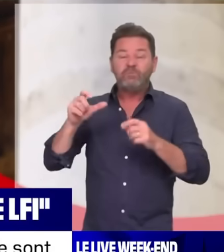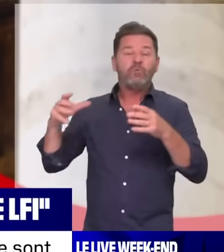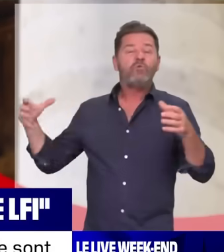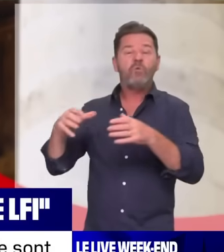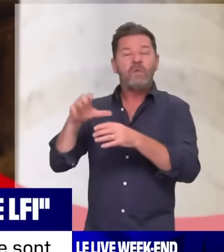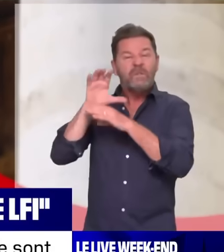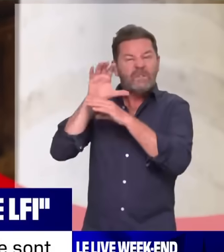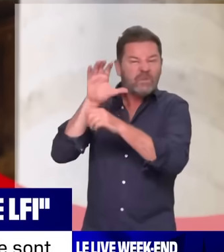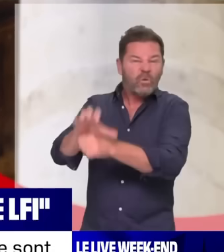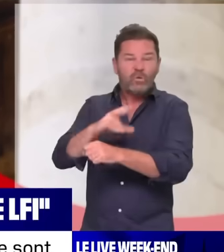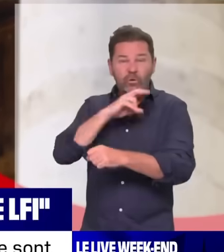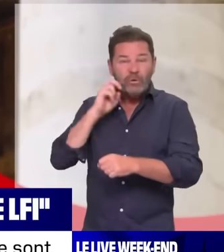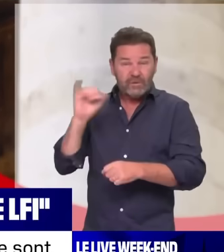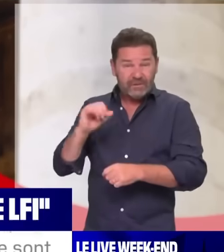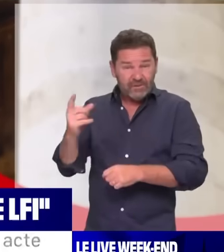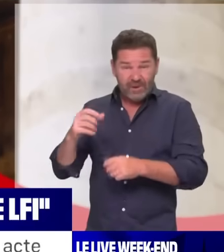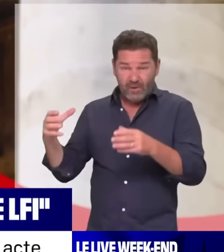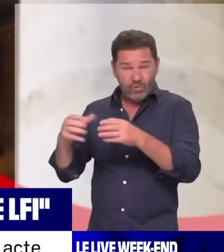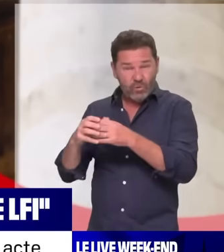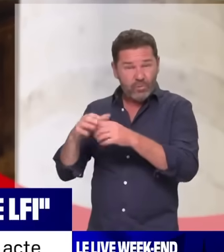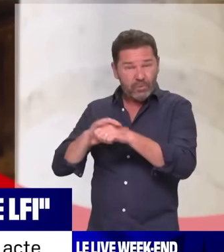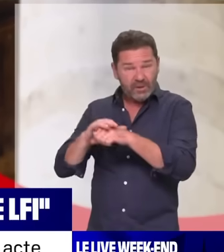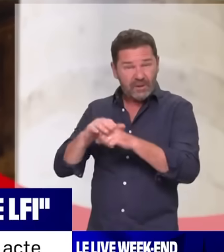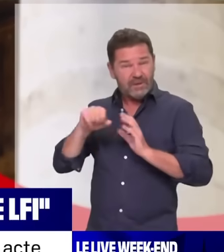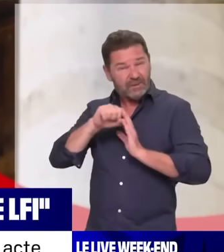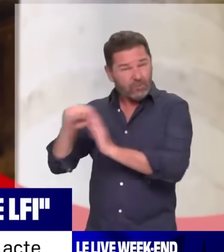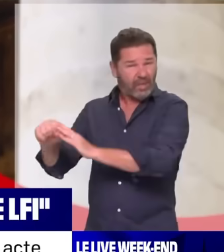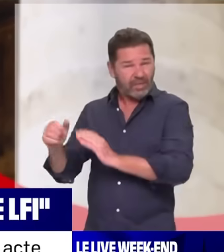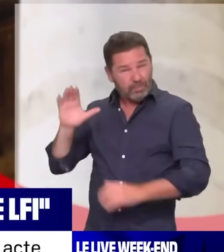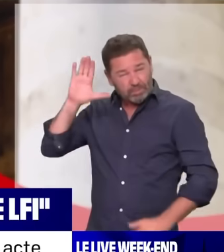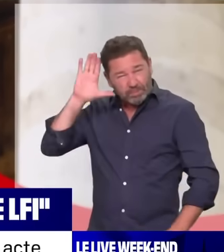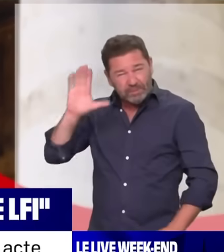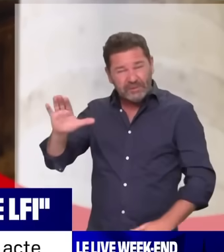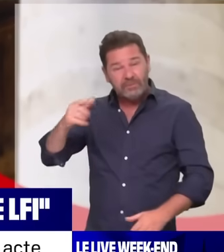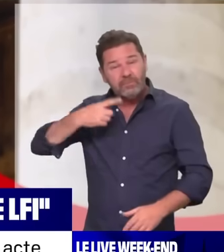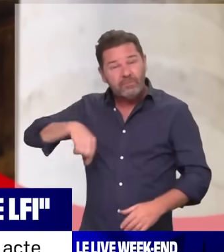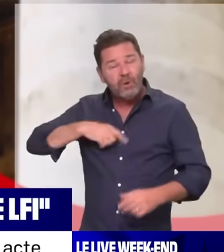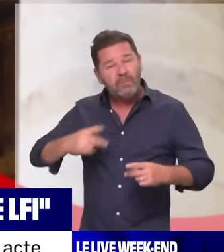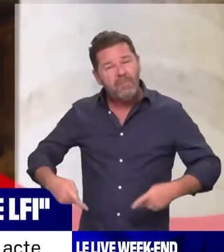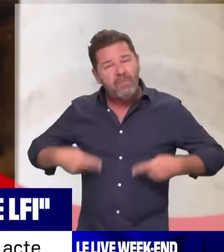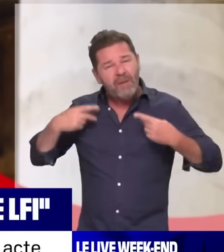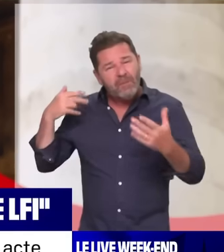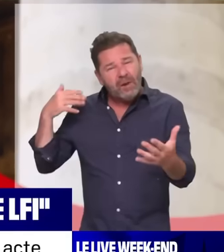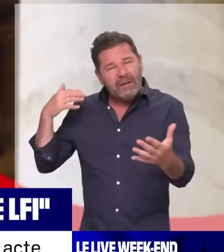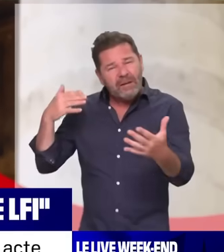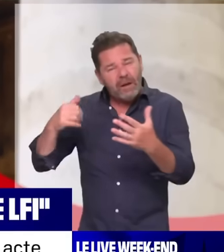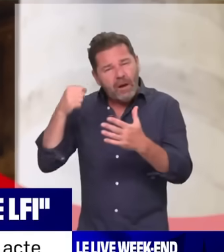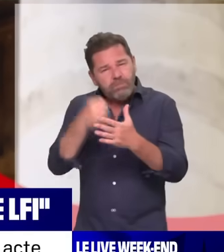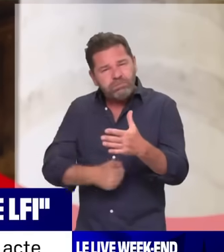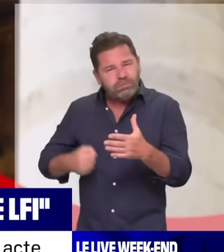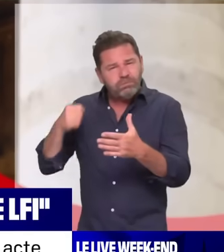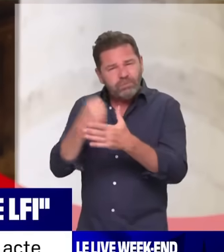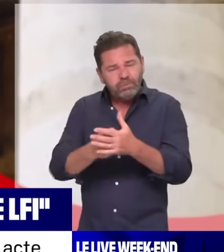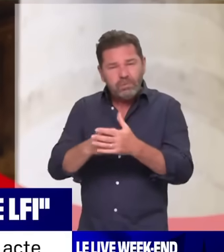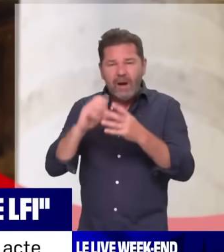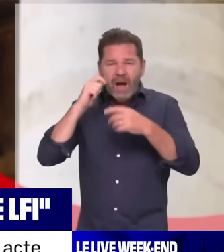idéologie politique par un camp politique qui est celui de l'extrême droite j'ai combattu toute ma vie toute ma vie toutes les formes de